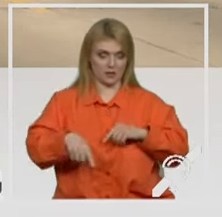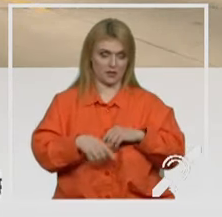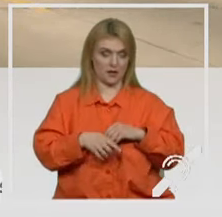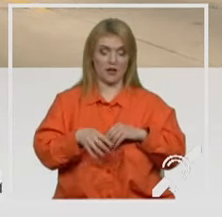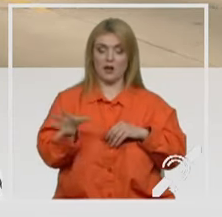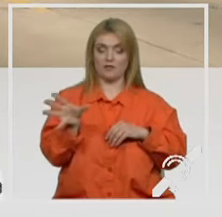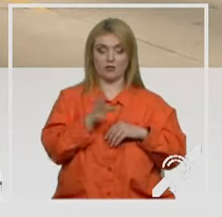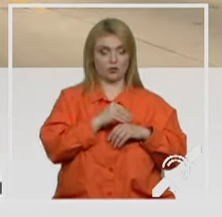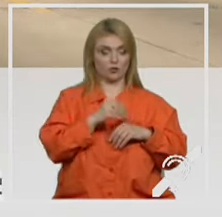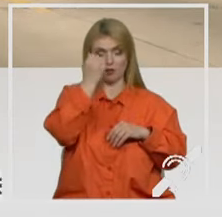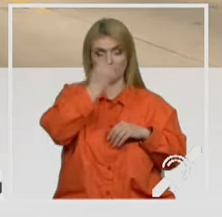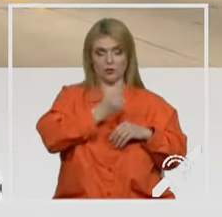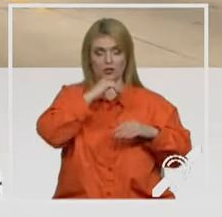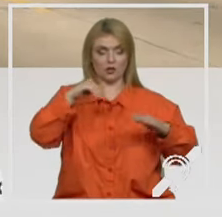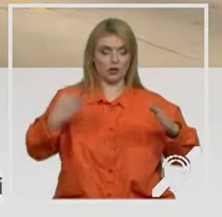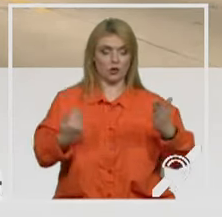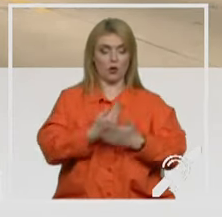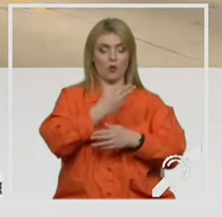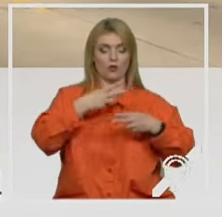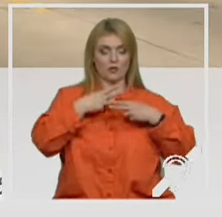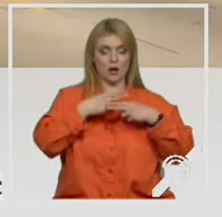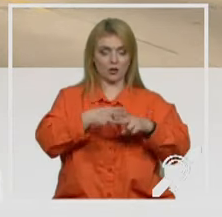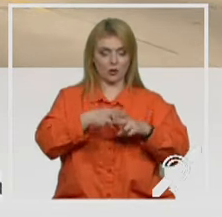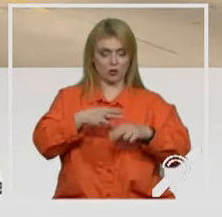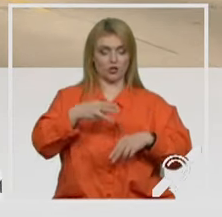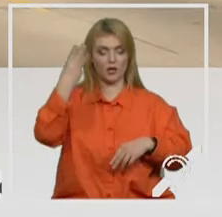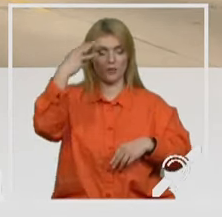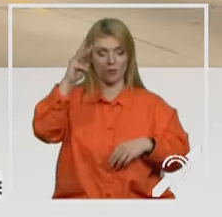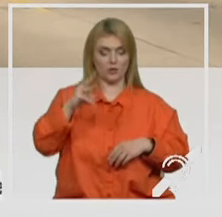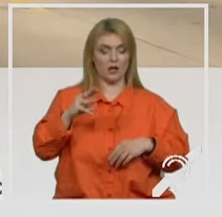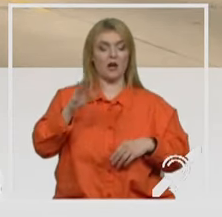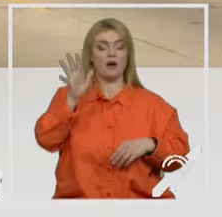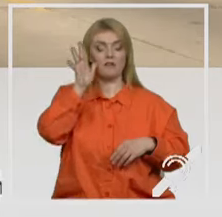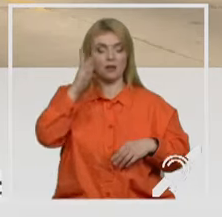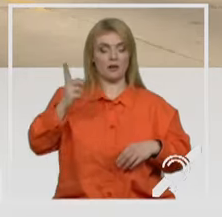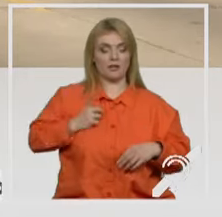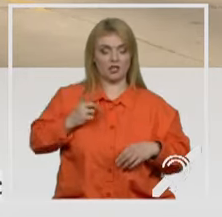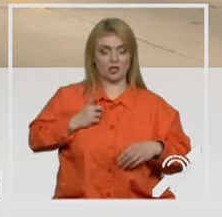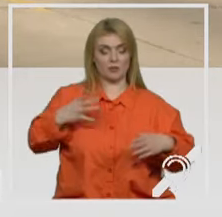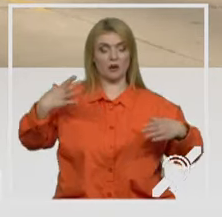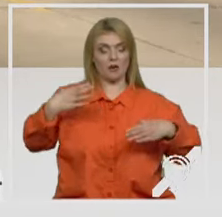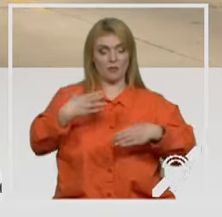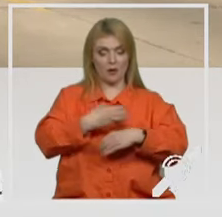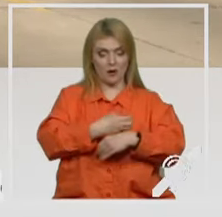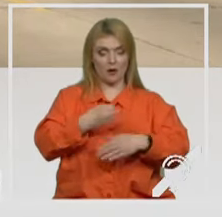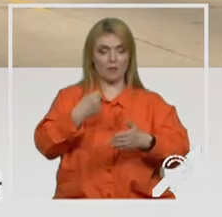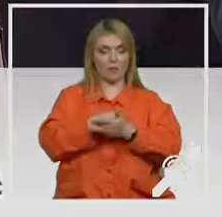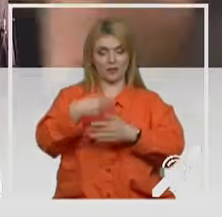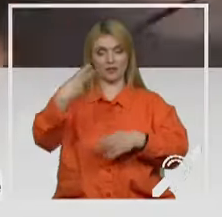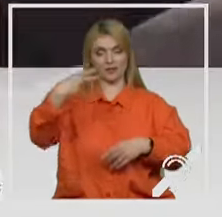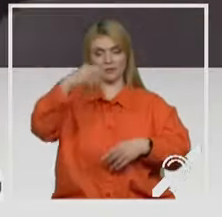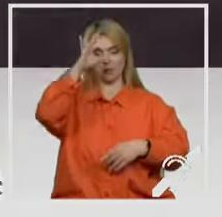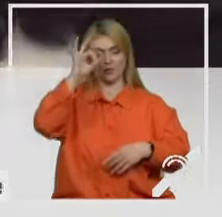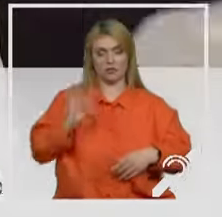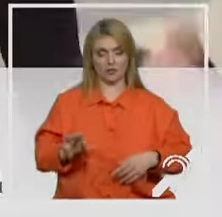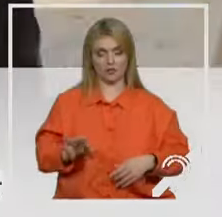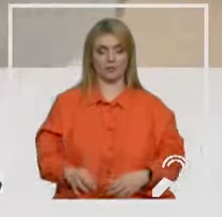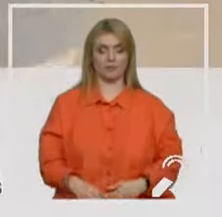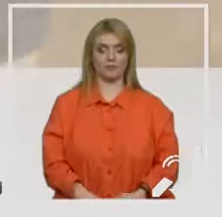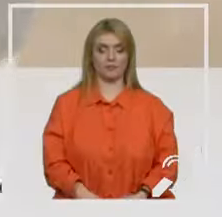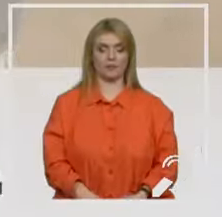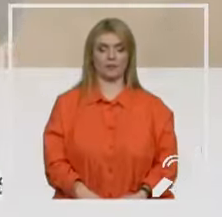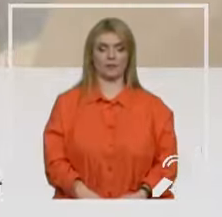datorită implementării tehnologiilor moderne, timpul de așteptare în vamă s-a diminuat cu până la 20%. Avem